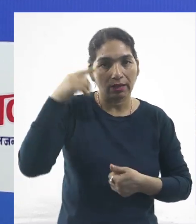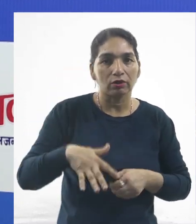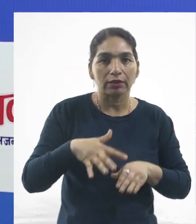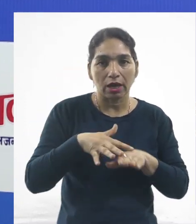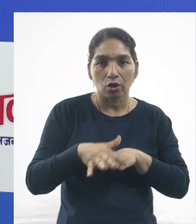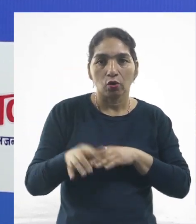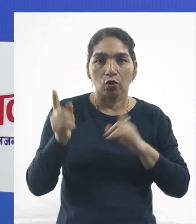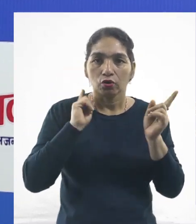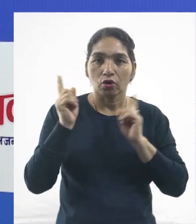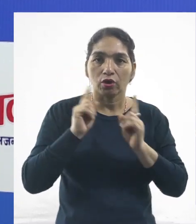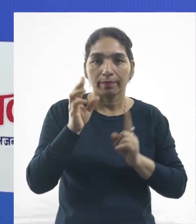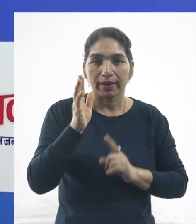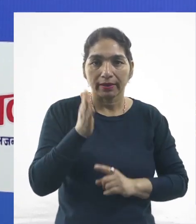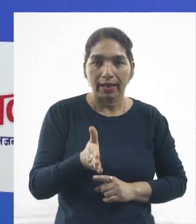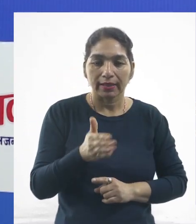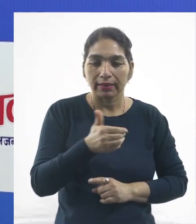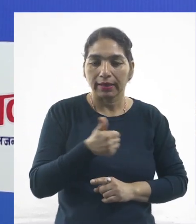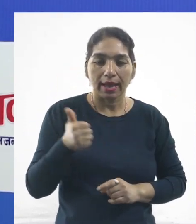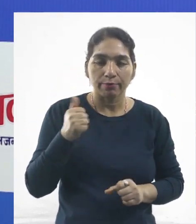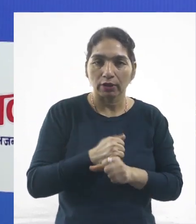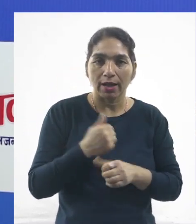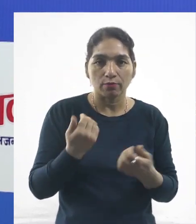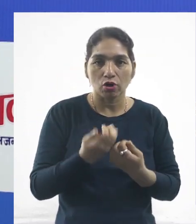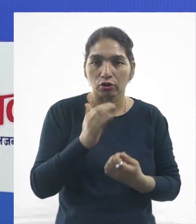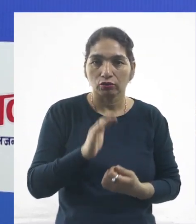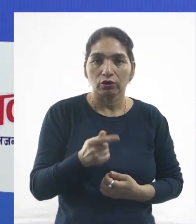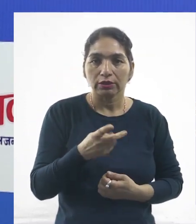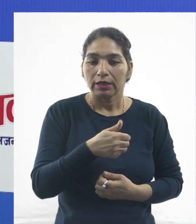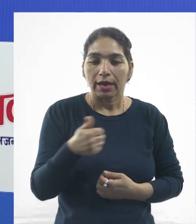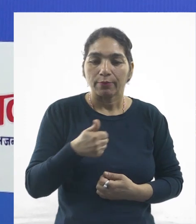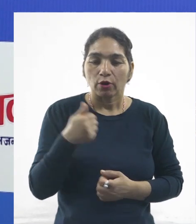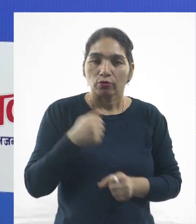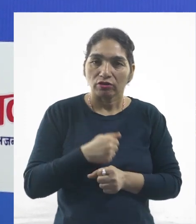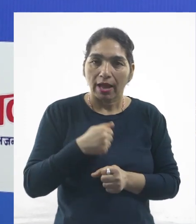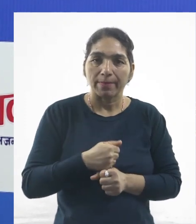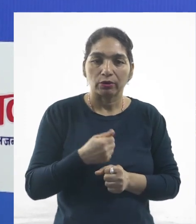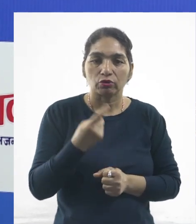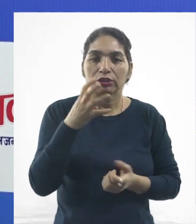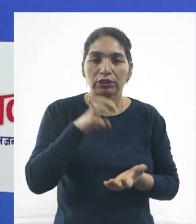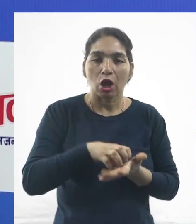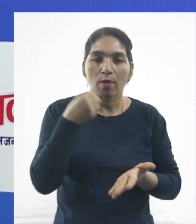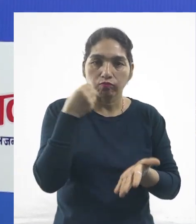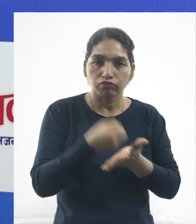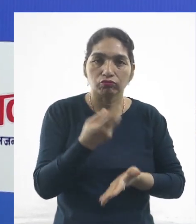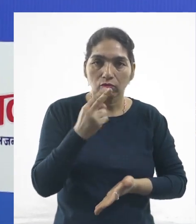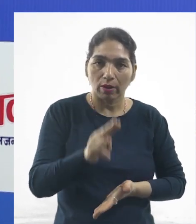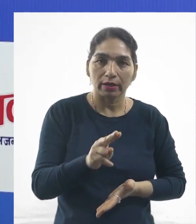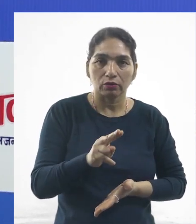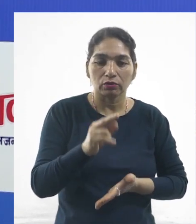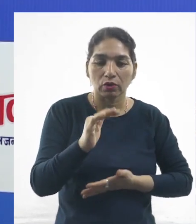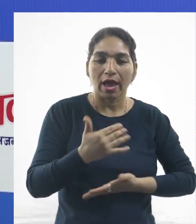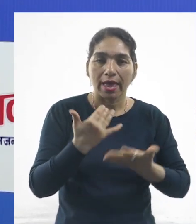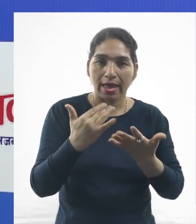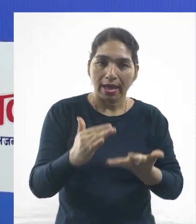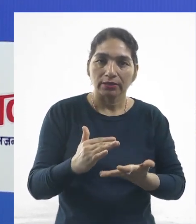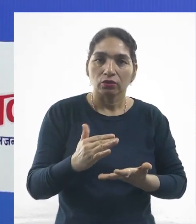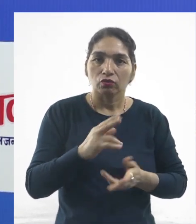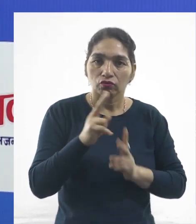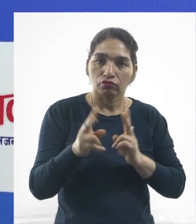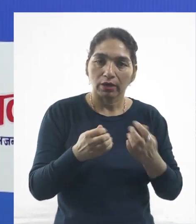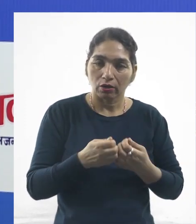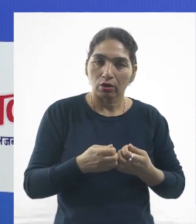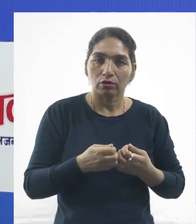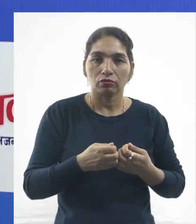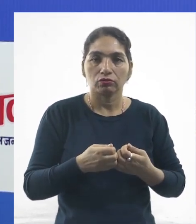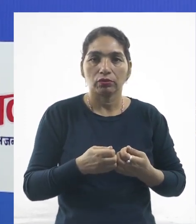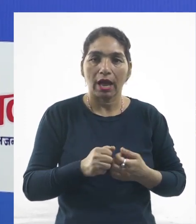अथवा नगरपालिकाले कति राम्रो कामहरू गरिएको छ कति राम्रो राम्रो कामबाट कति ठाउँमा चाहिँ पुग्नु भएको छ होइन चाहे आय आर्जनकै कुरा गरौँ चाहे उहाँको चाहिँ